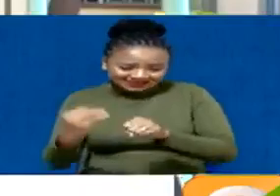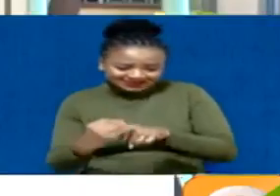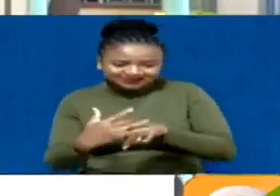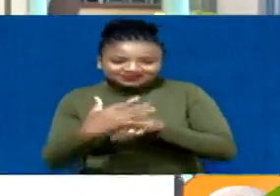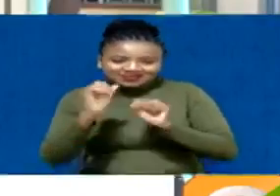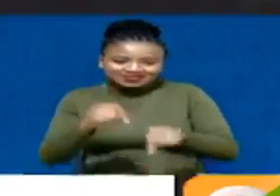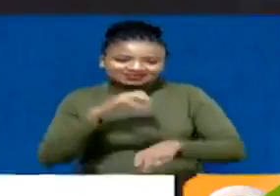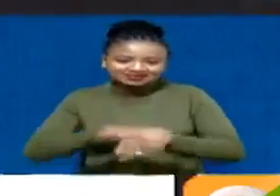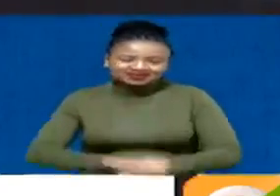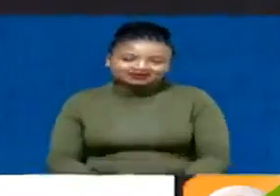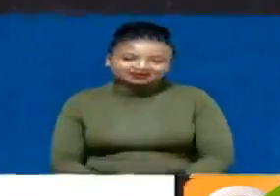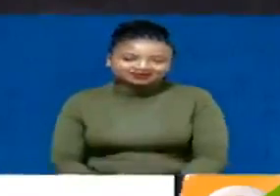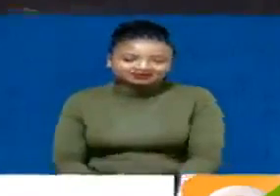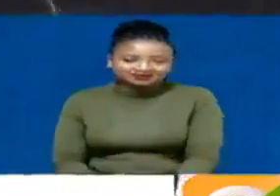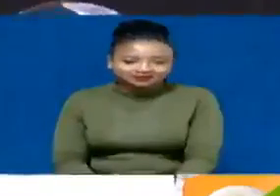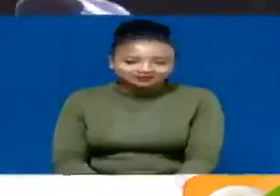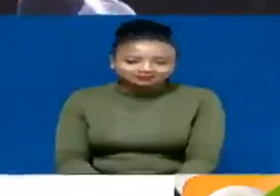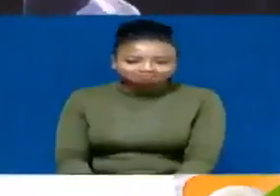shore, so around Lake Victoria.